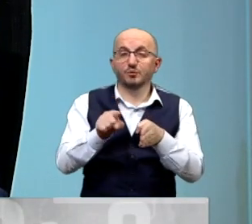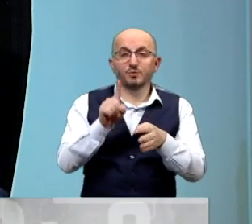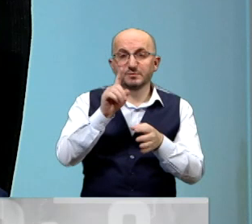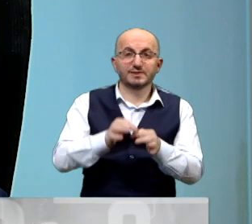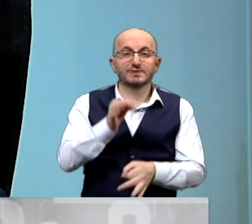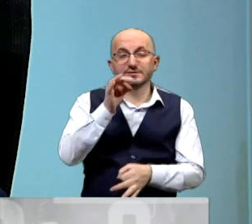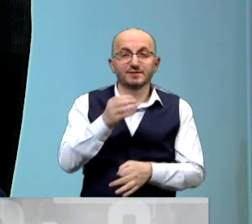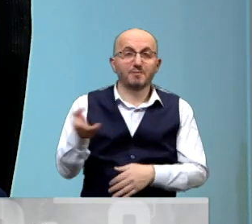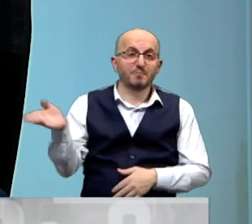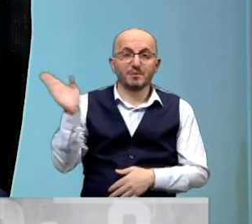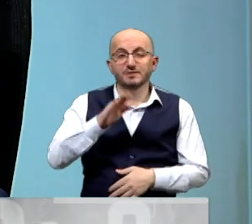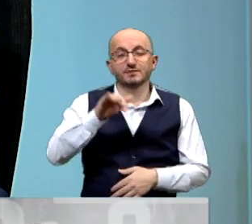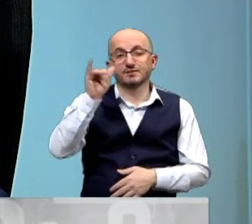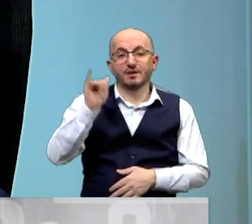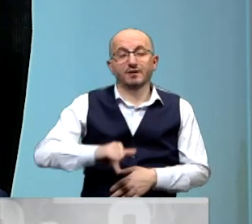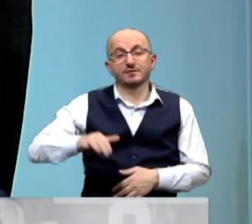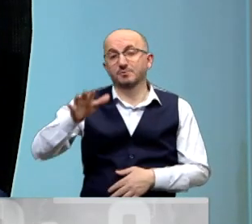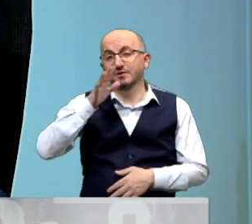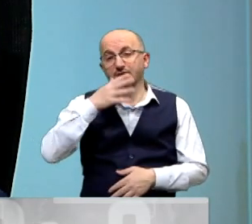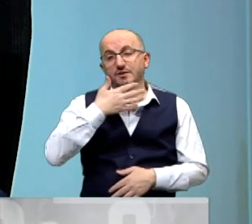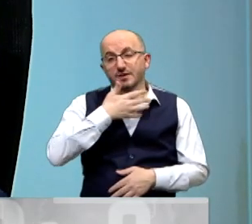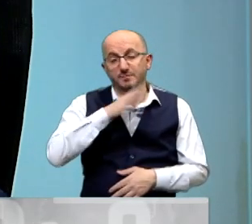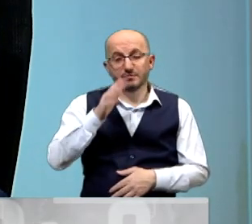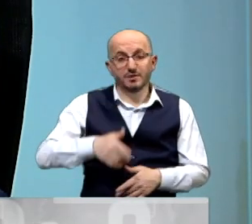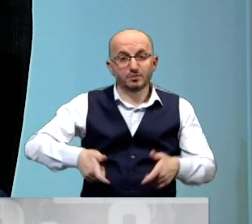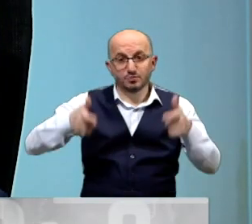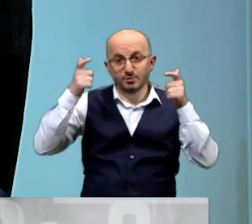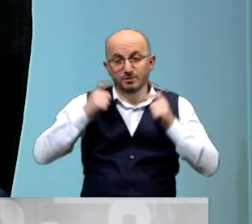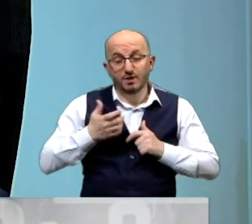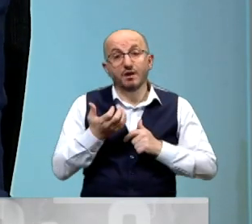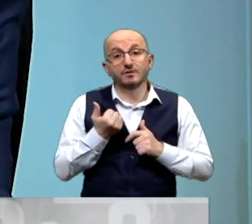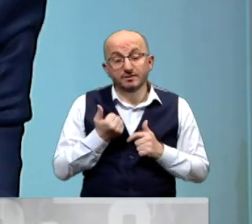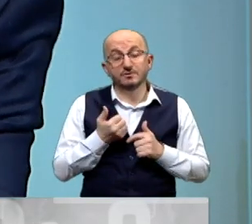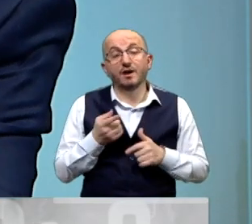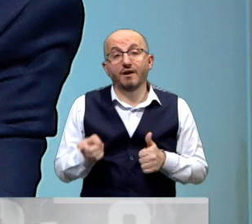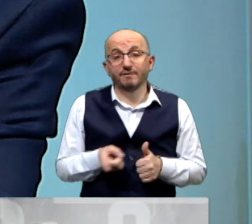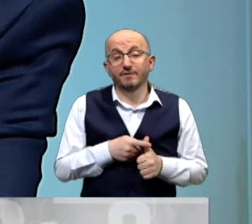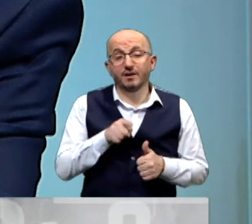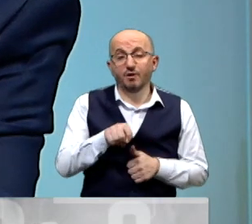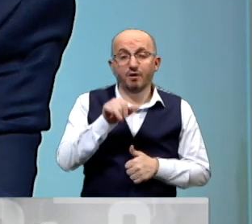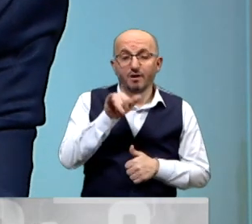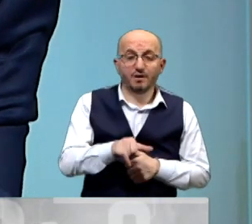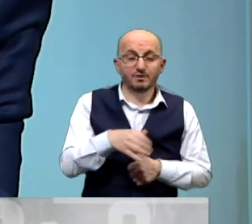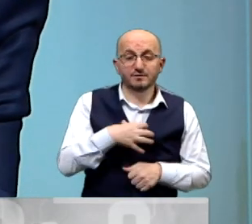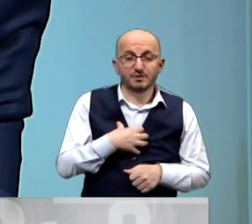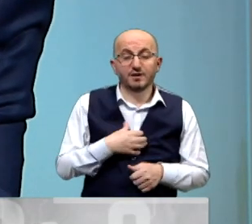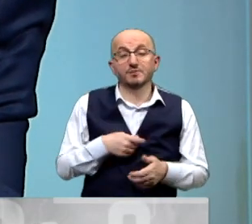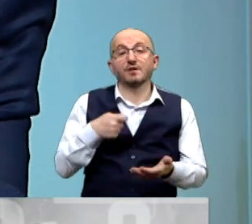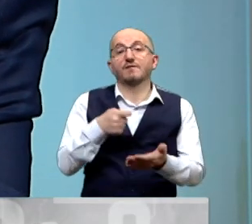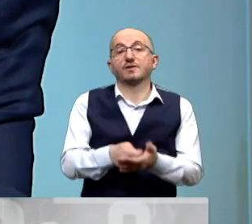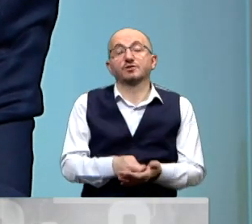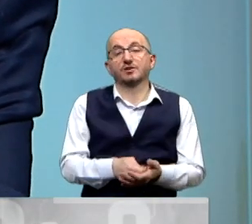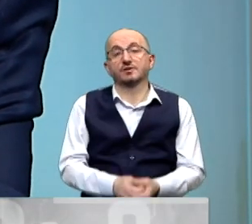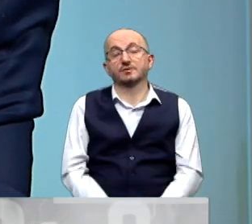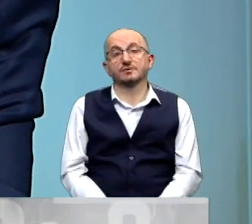bir başkasının hakkını bilerek veya bilmeyerek üzerine geçirdiyse evvela o hakkı sahibine Tevbe edecek